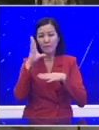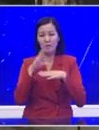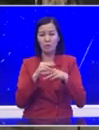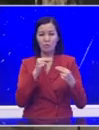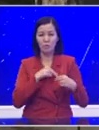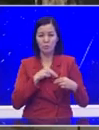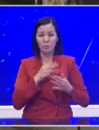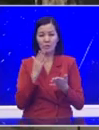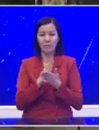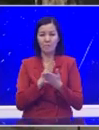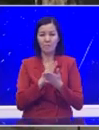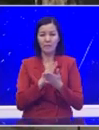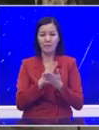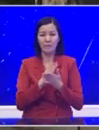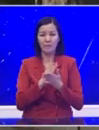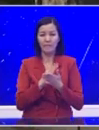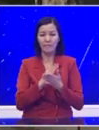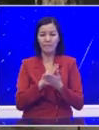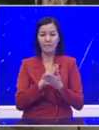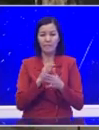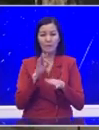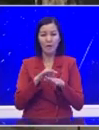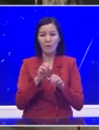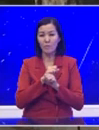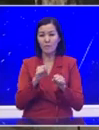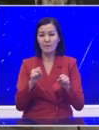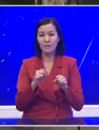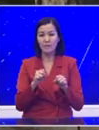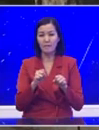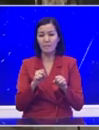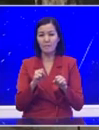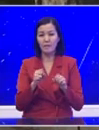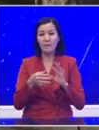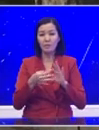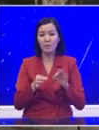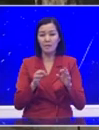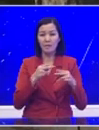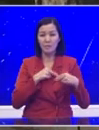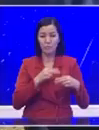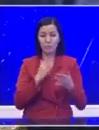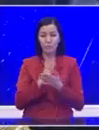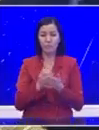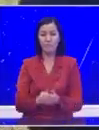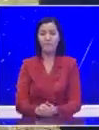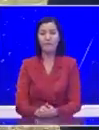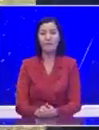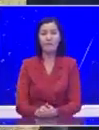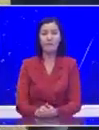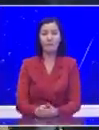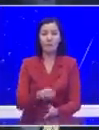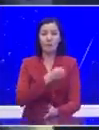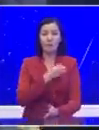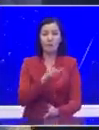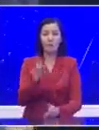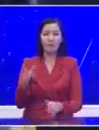ауыр жағдайда ешкім ауырып қалмасын деген үмітпен жүрген кісілерге де біз де қол ұшымызды беруге дайынбыз. Жан жомарт жандар